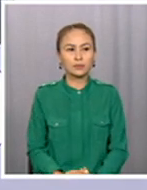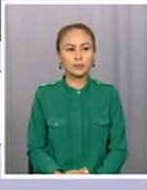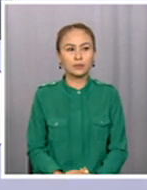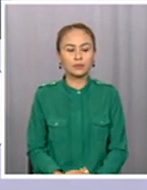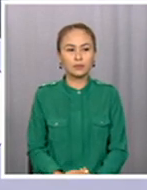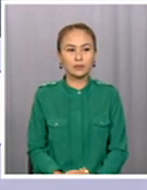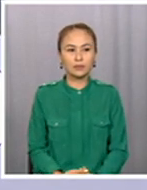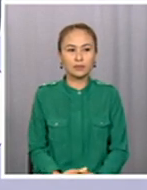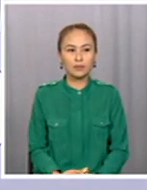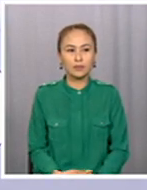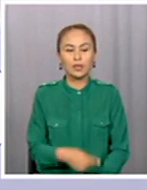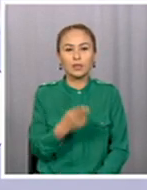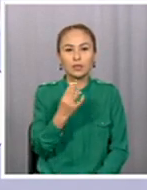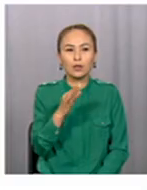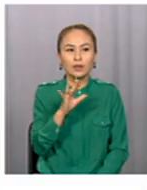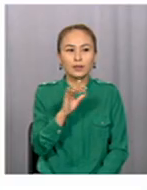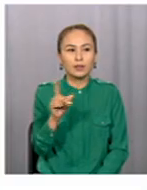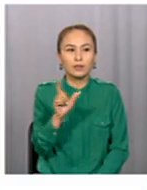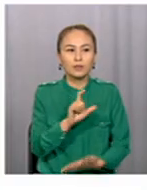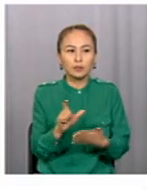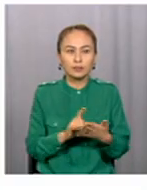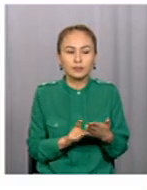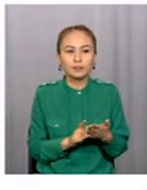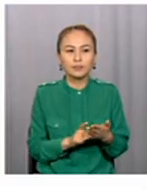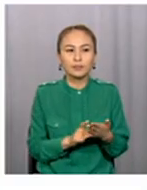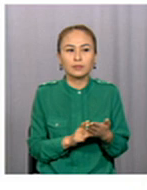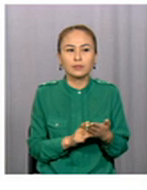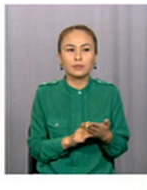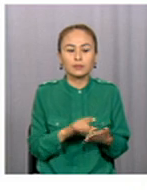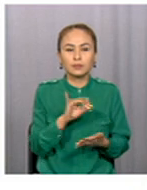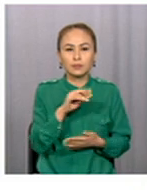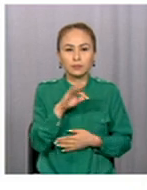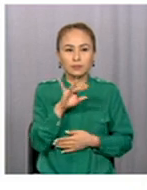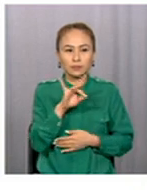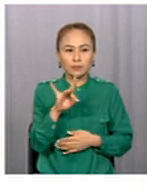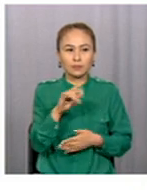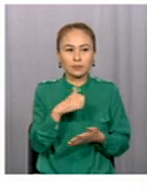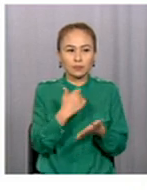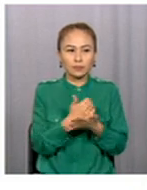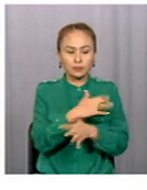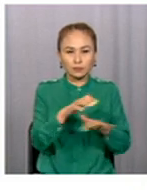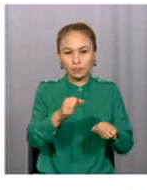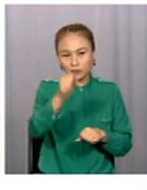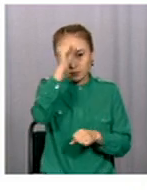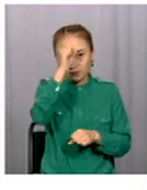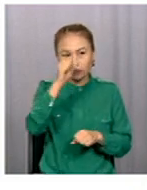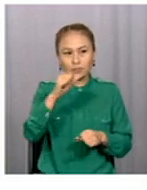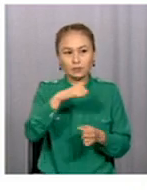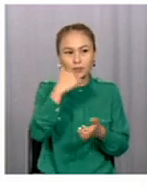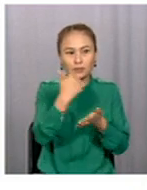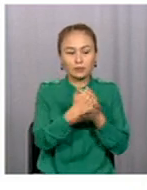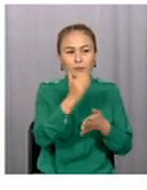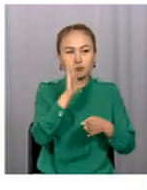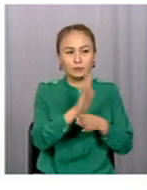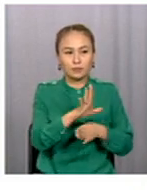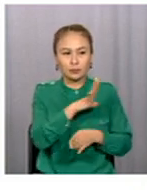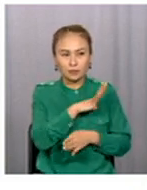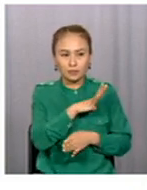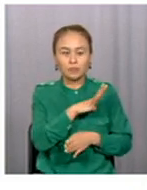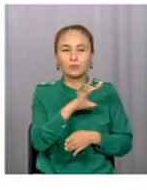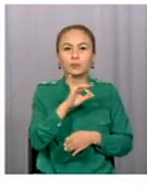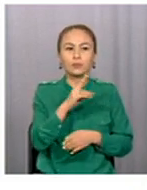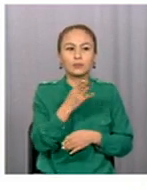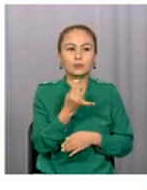Сонымен Диоклетиан реформасы, ол император билігі Құдайдың әмірімен берілді деп заңдастырыпты.